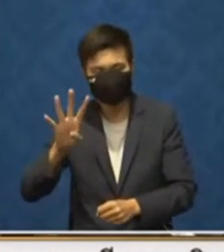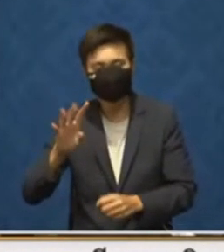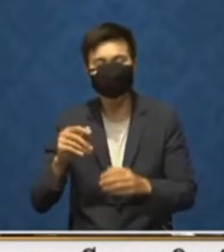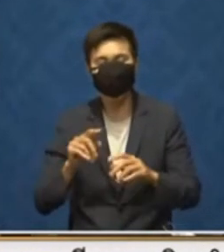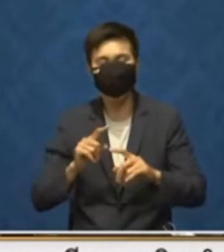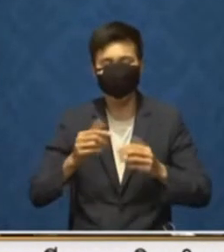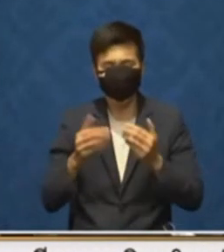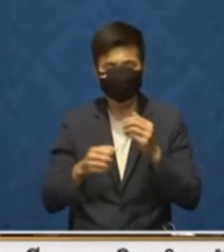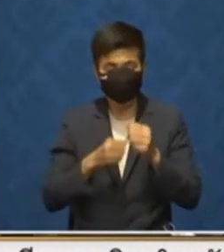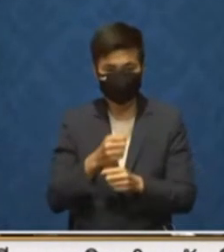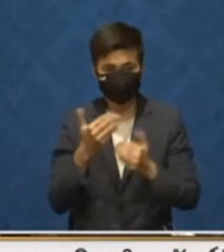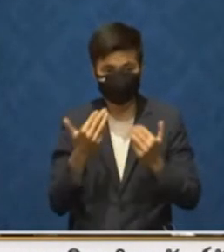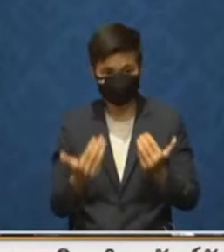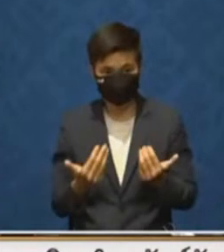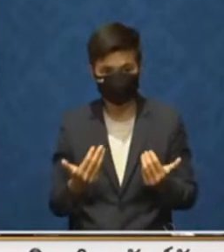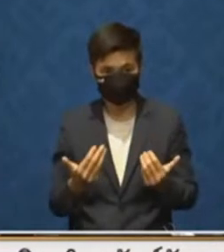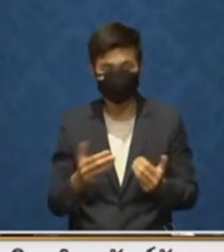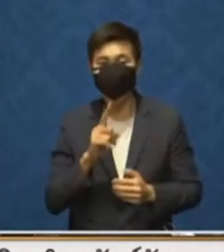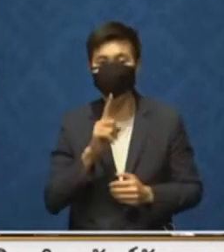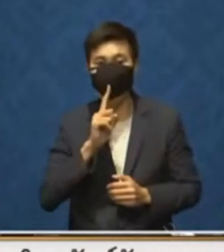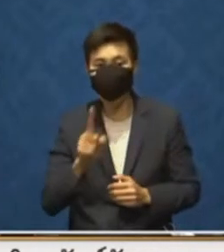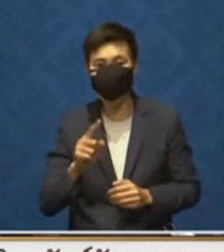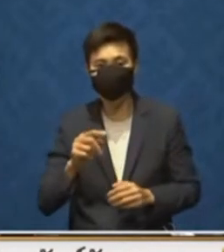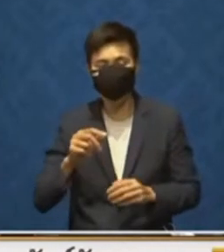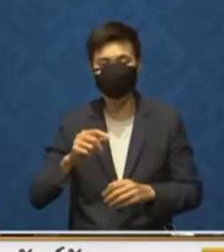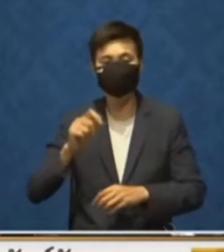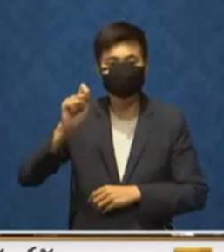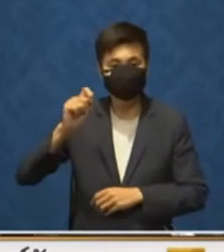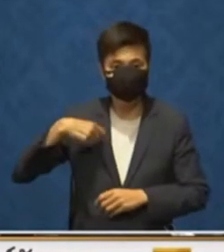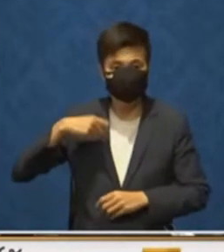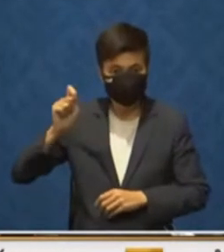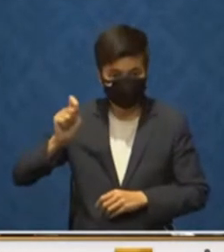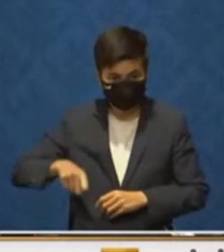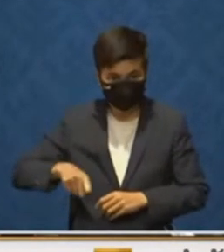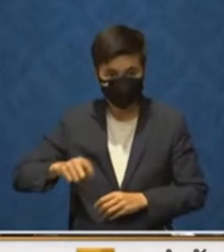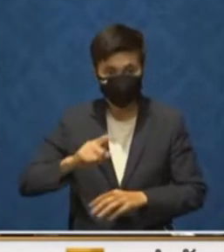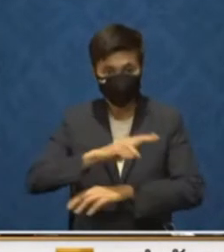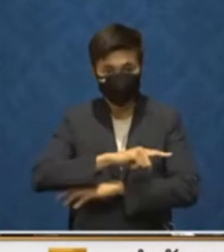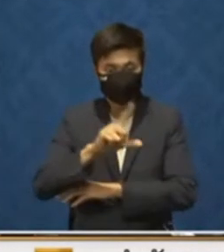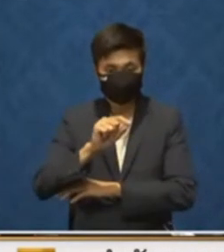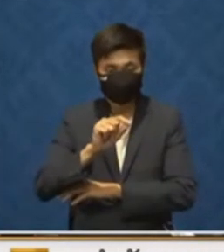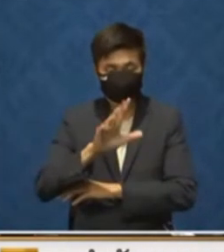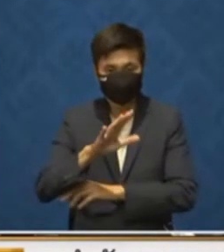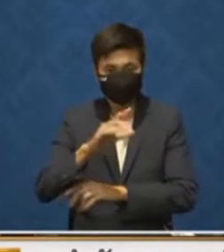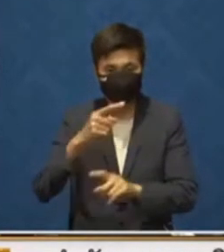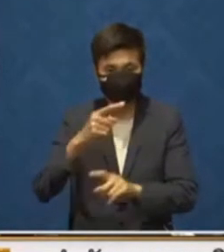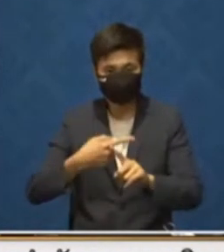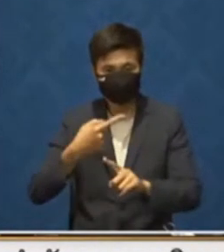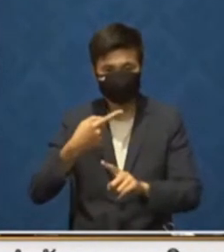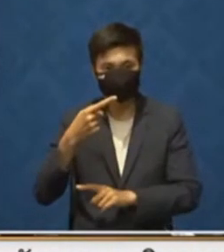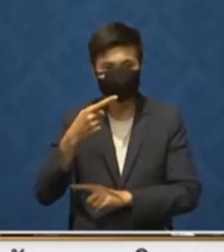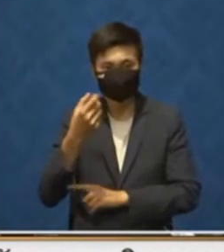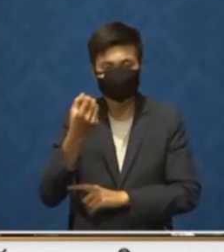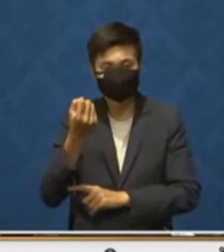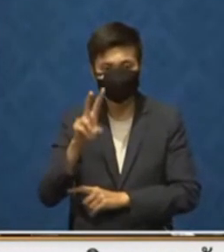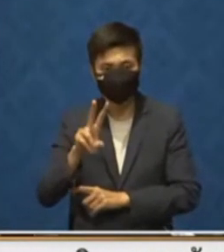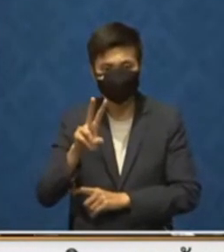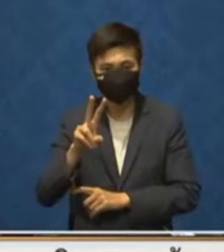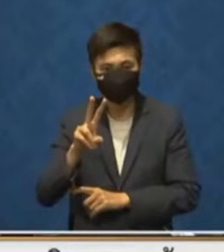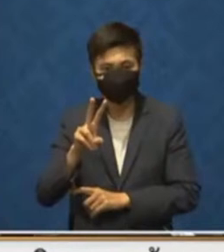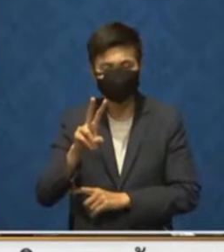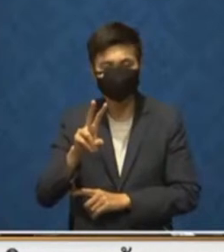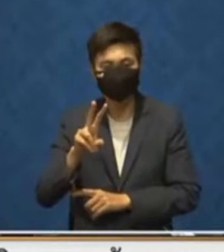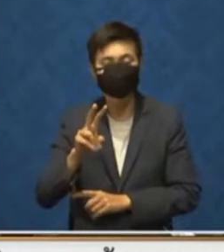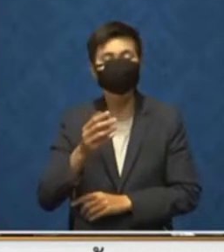นี้ฟ้องศาลวันที่ 25พฤษภาคมโดยท่านอัยการสูงสุดท่านสิงห์ชัยท่าน